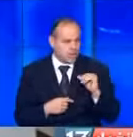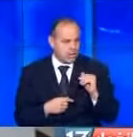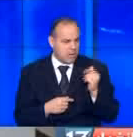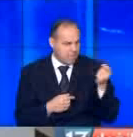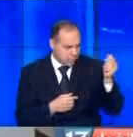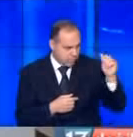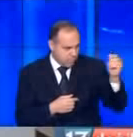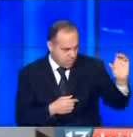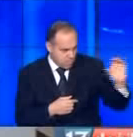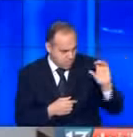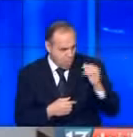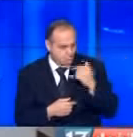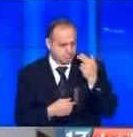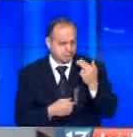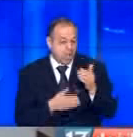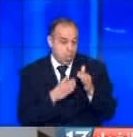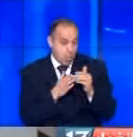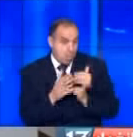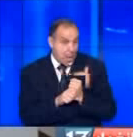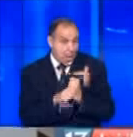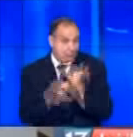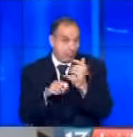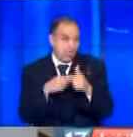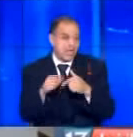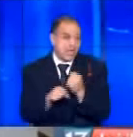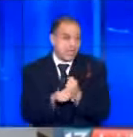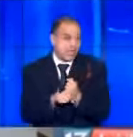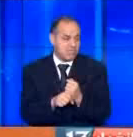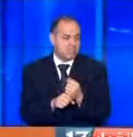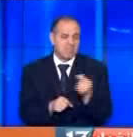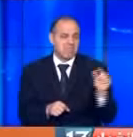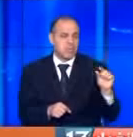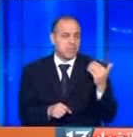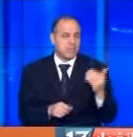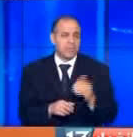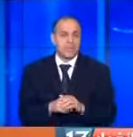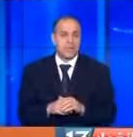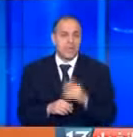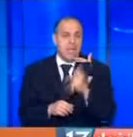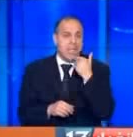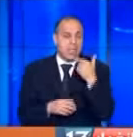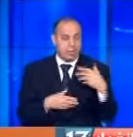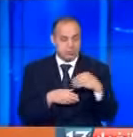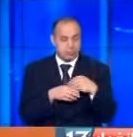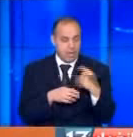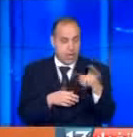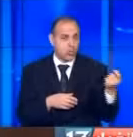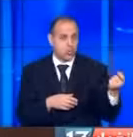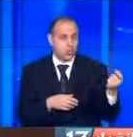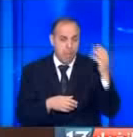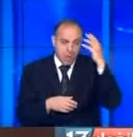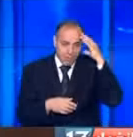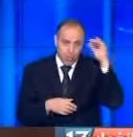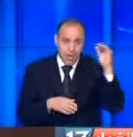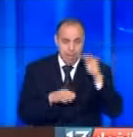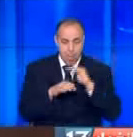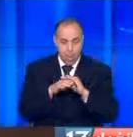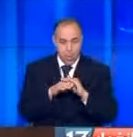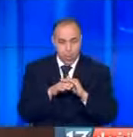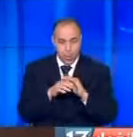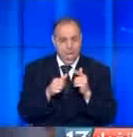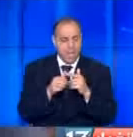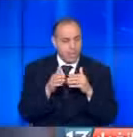مستجد أخبارنا العربية والعالمية، أعلنت وزارة الدفاع الأمريكية أن أبا بكر البغدادي قائد تنظيم داعش